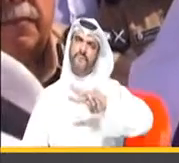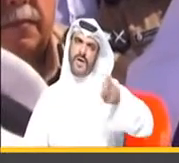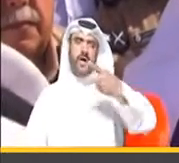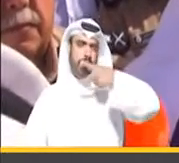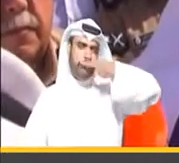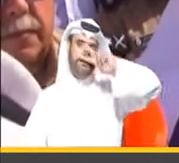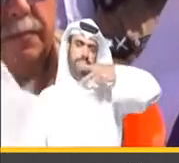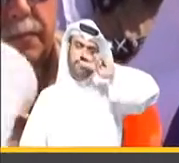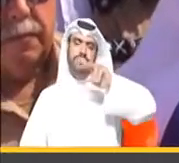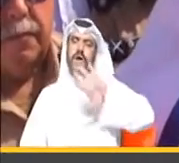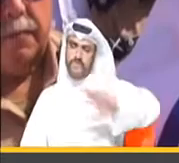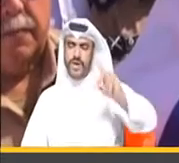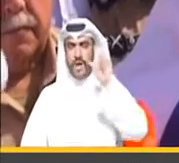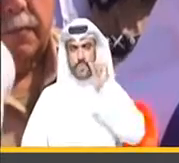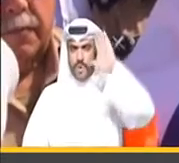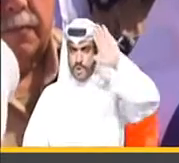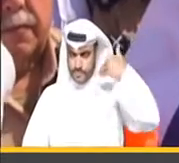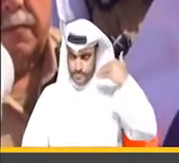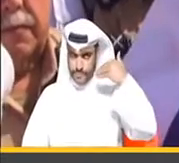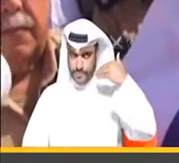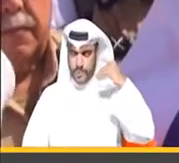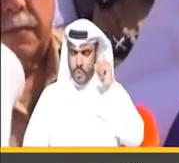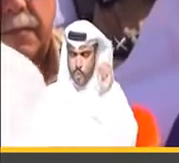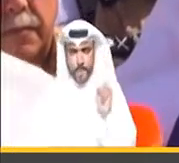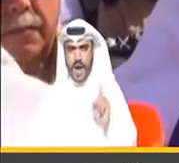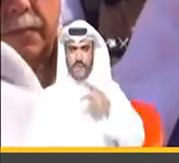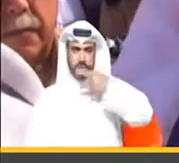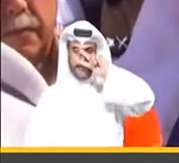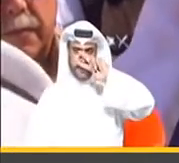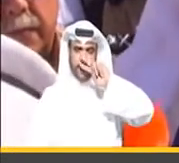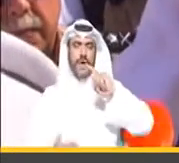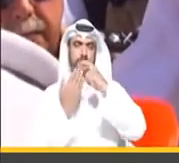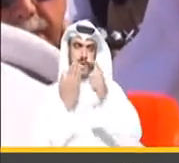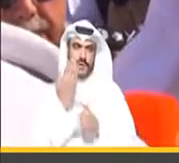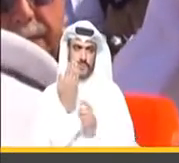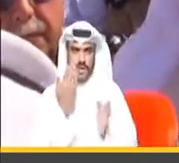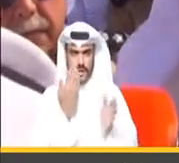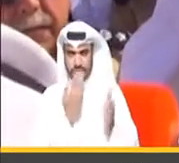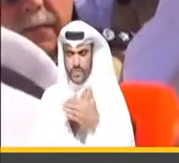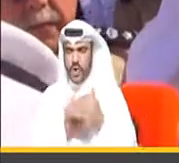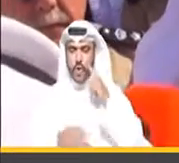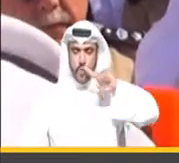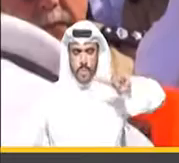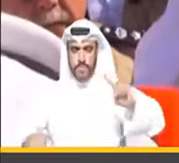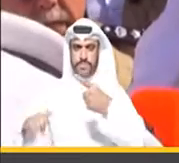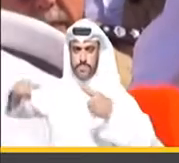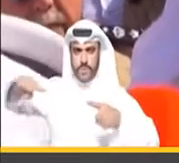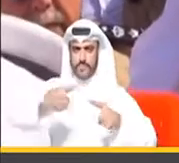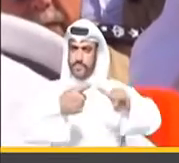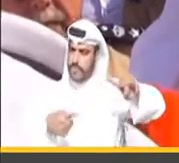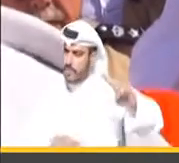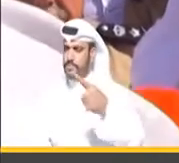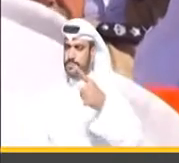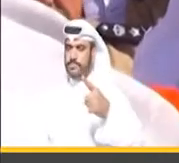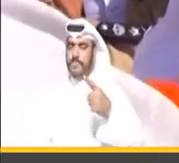وأخواتنا المرشحين، من غير قصد قاعد يمزق في الوحدة الوطنية. فأرجو أن